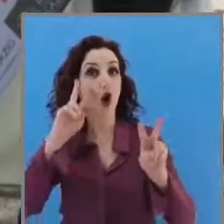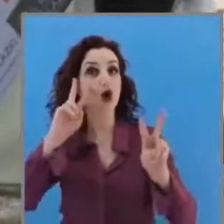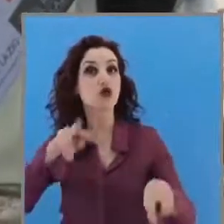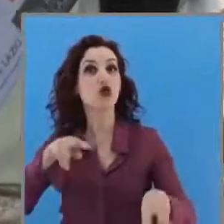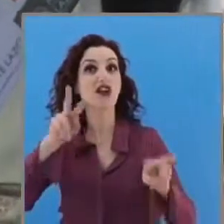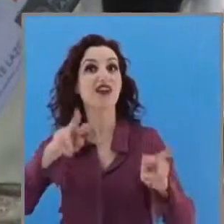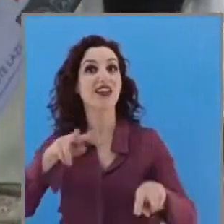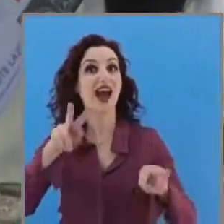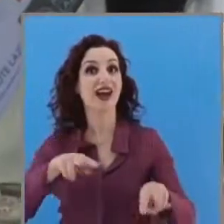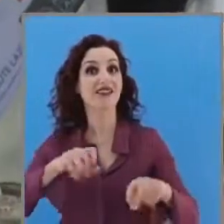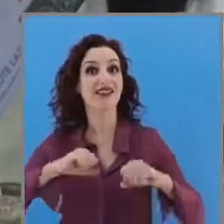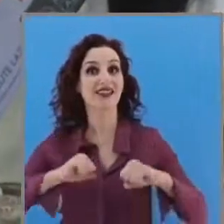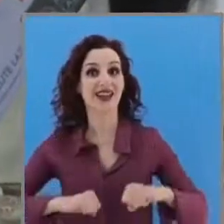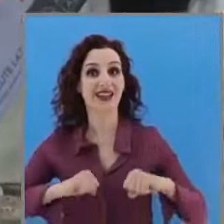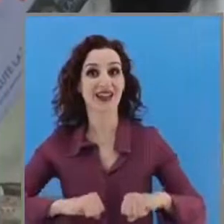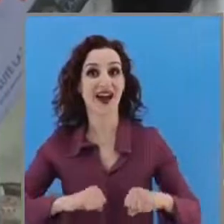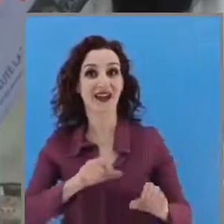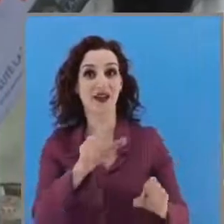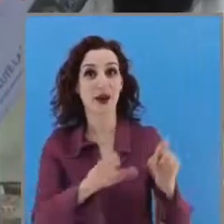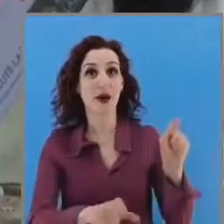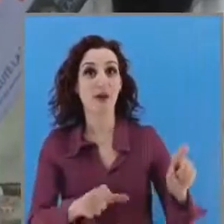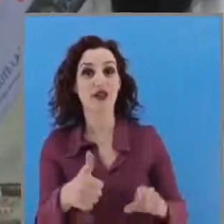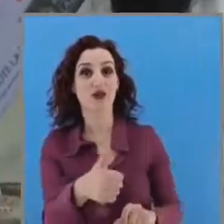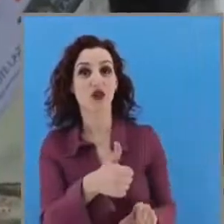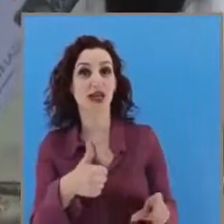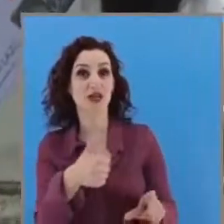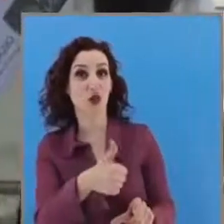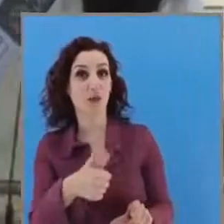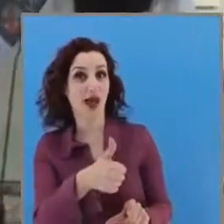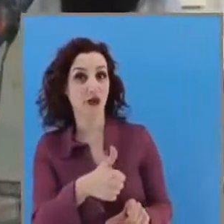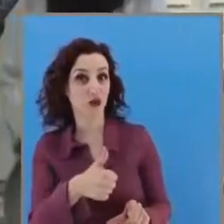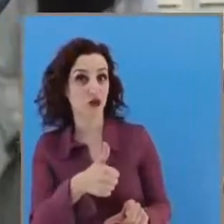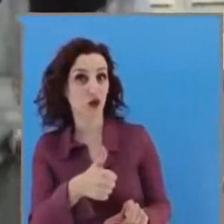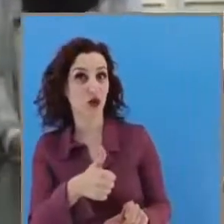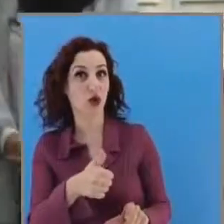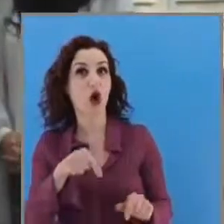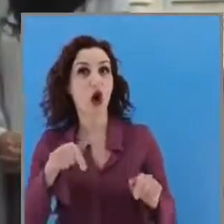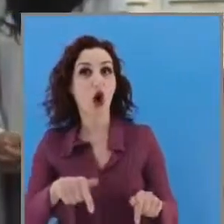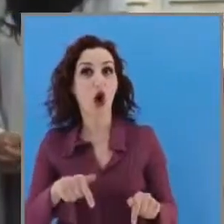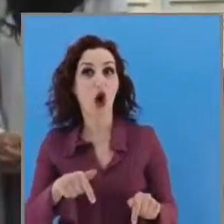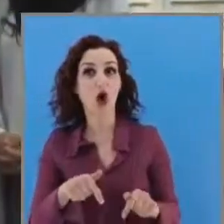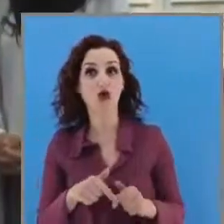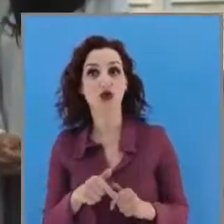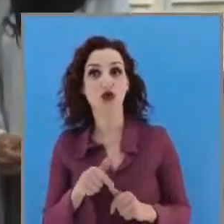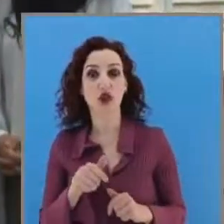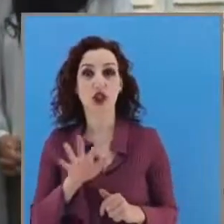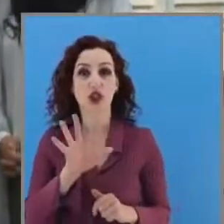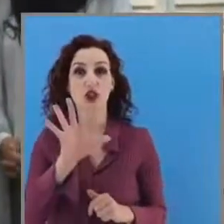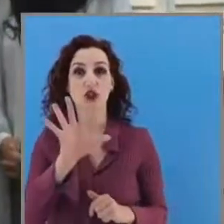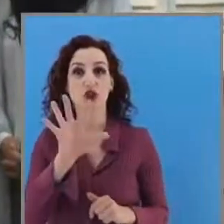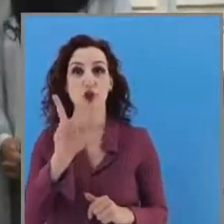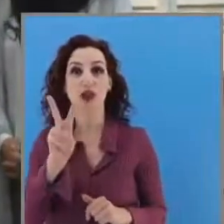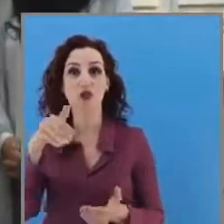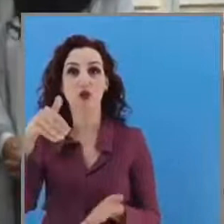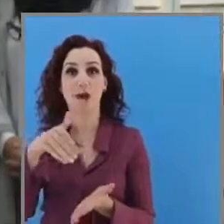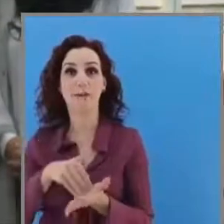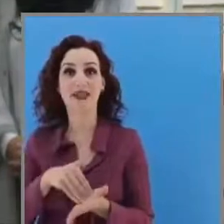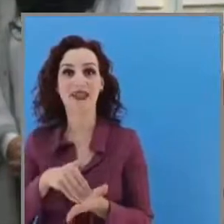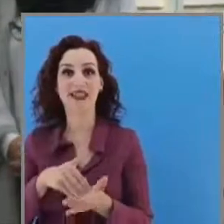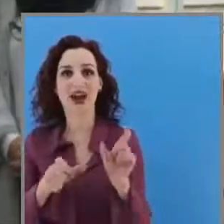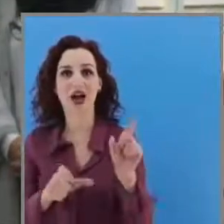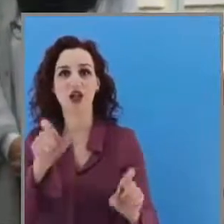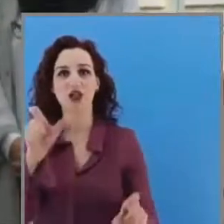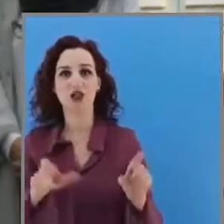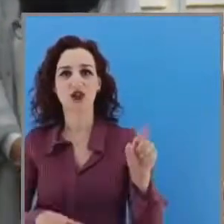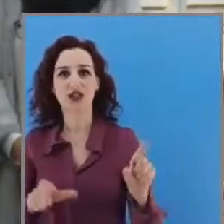di chi è in isolamento. Oggi noi nel Lazio abbiamo oltre 52.000 cittadini, nostri concittadini, che